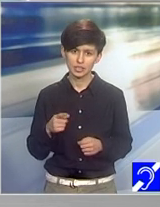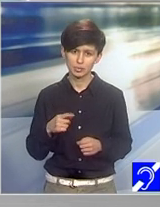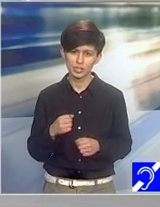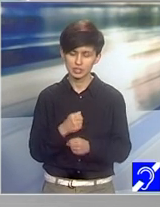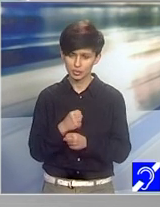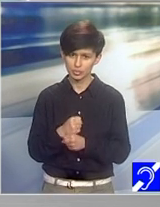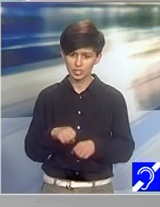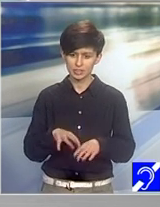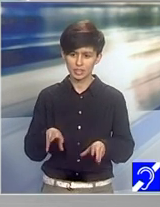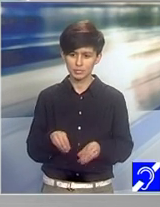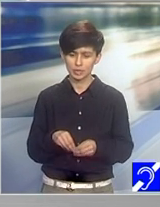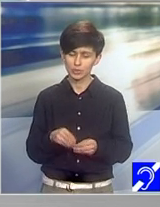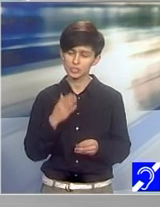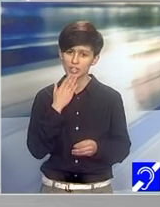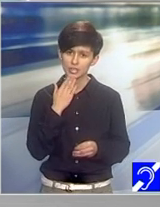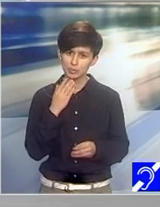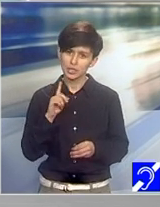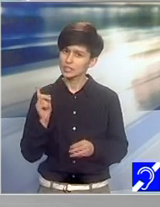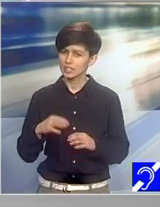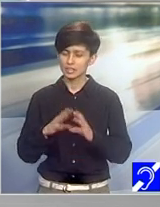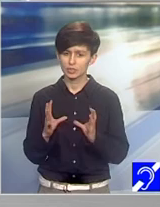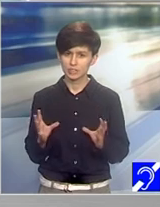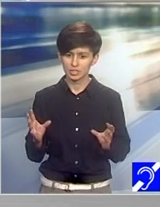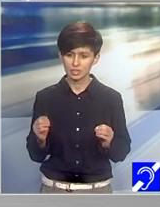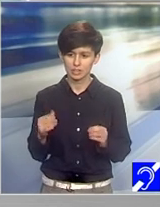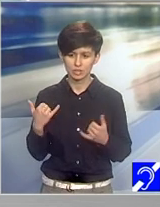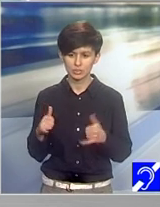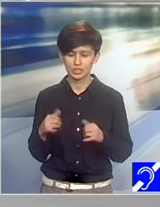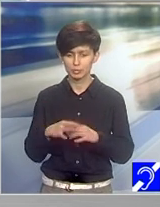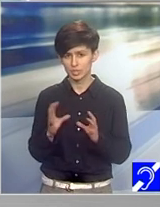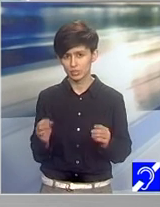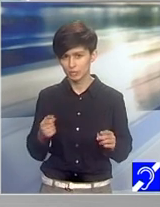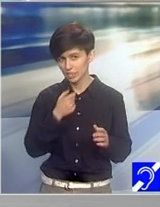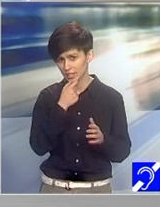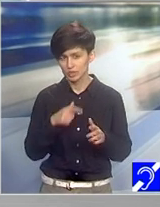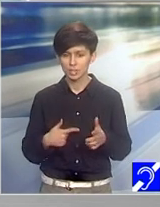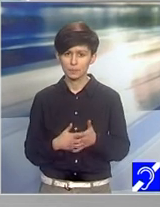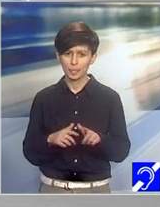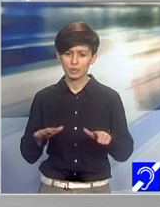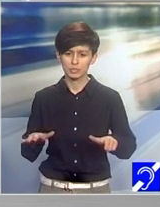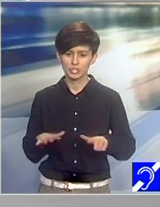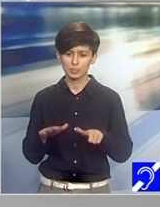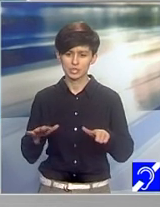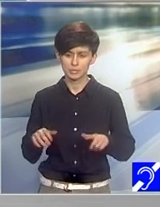din păcate, nu se întâmplă în România anului 2017 și nu mai astăzi,